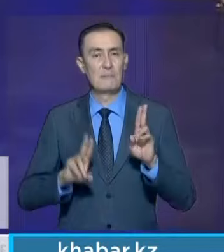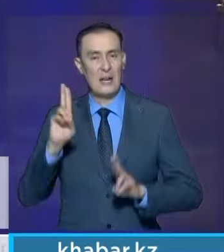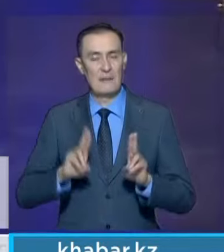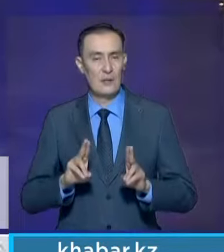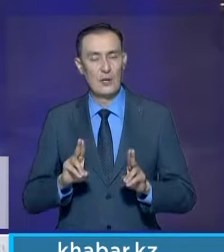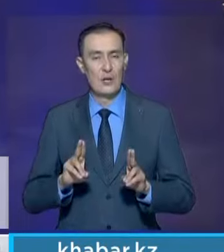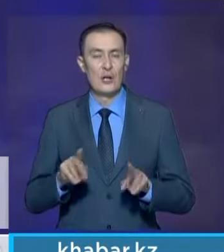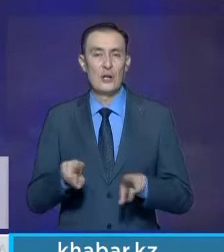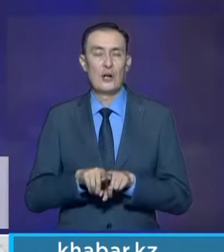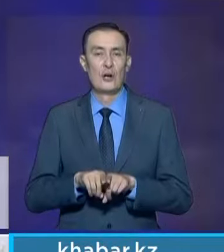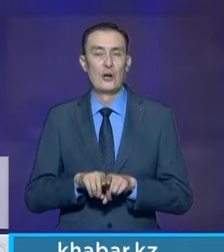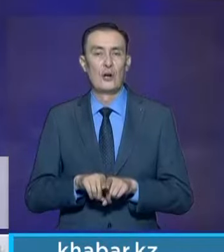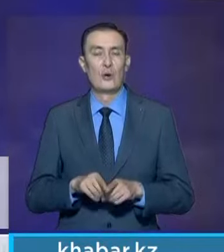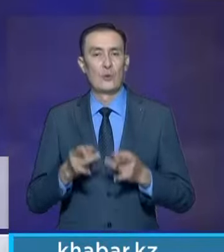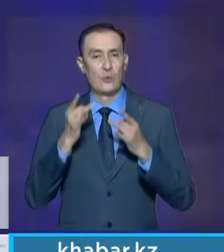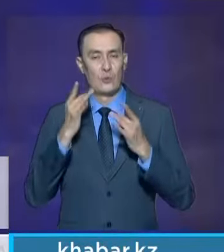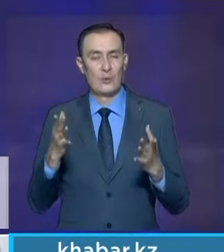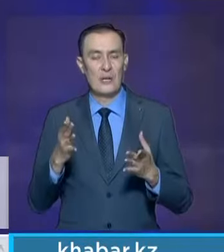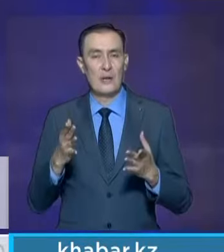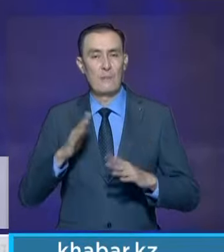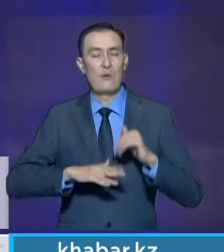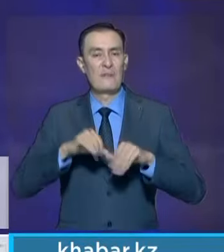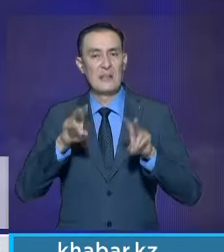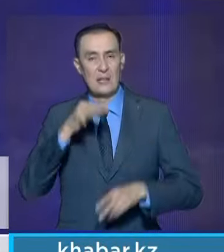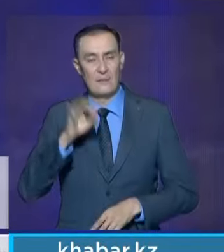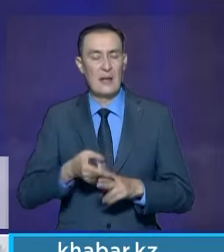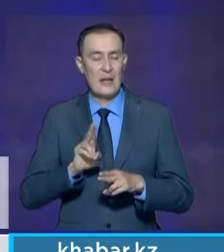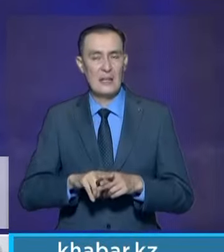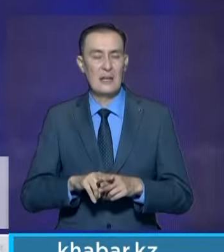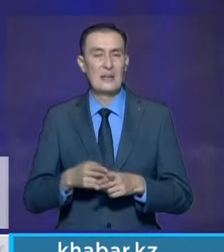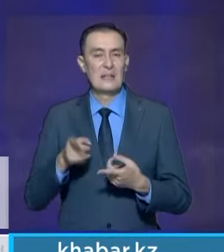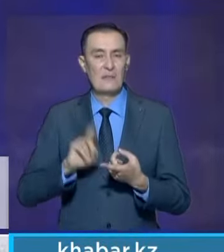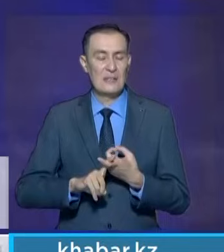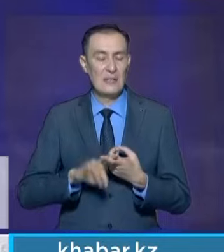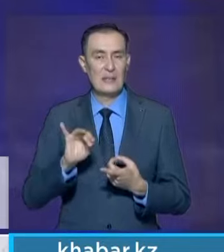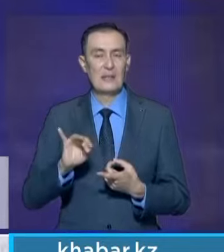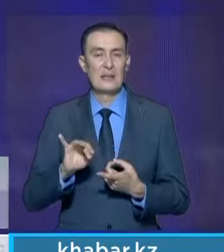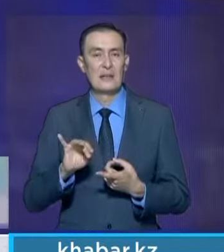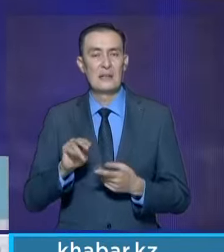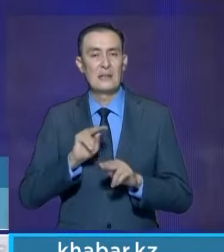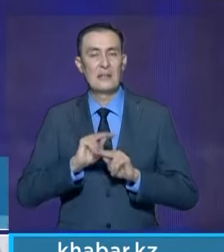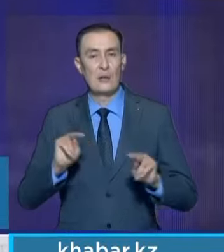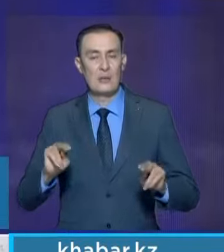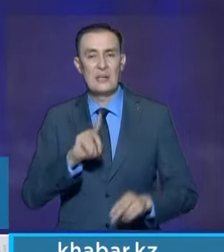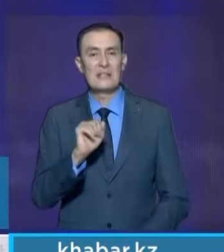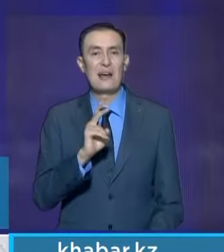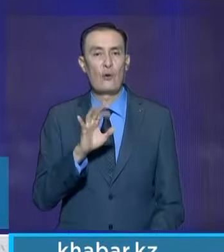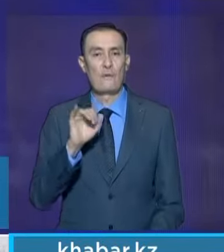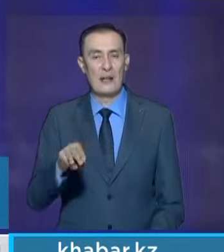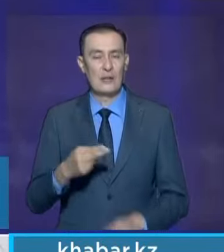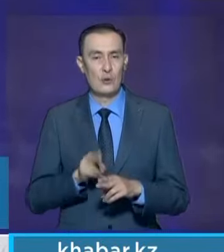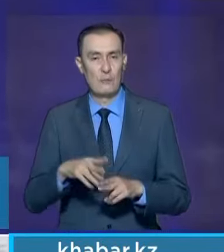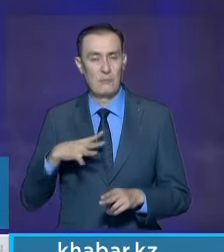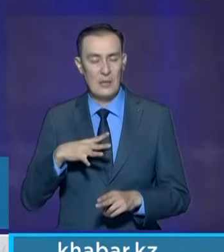культ, таких как культ знаний и профессионализм. Это во многом перекликается и с идеологией игры «Заковат», которая